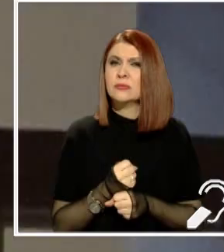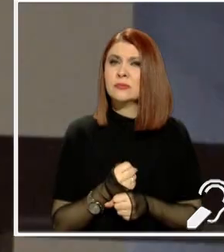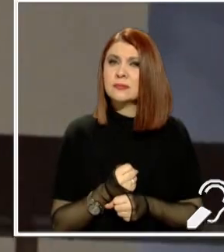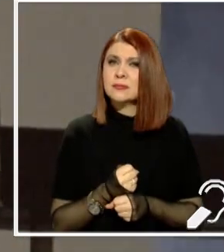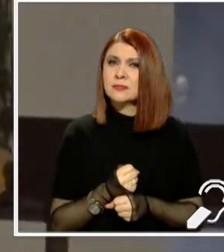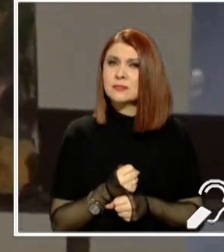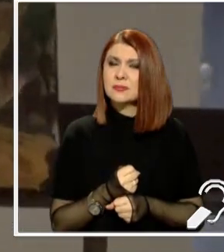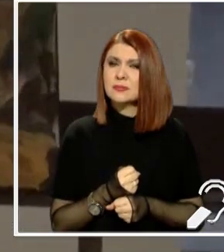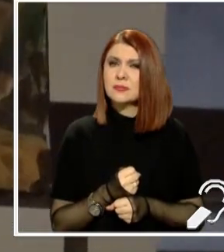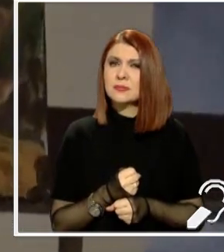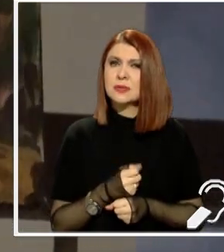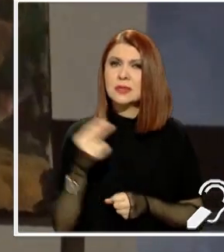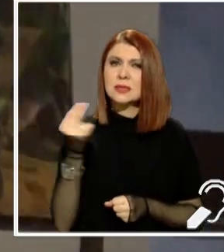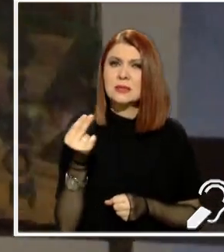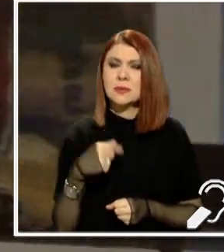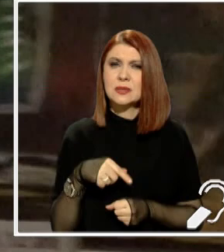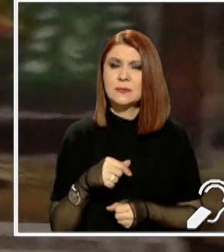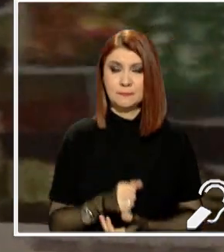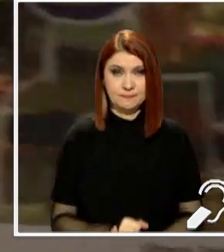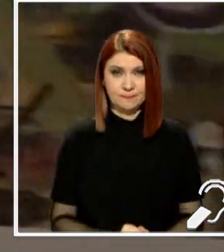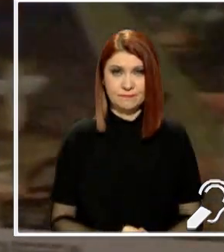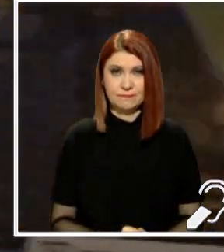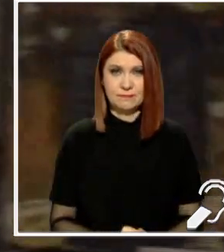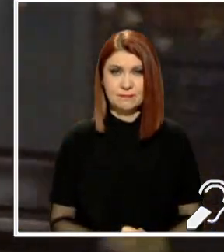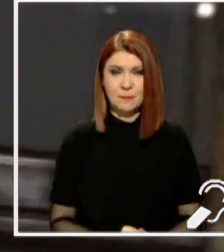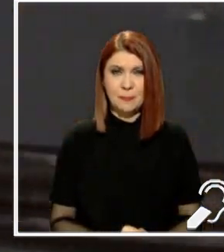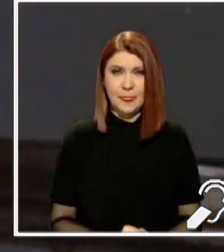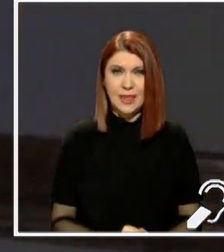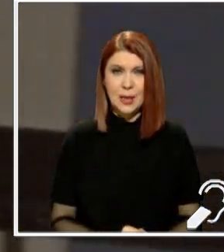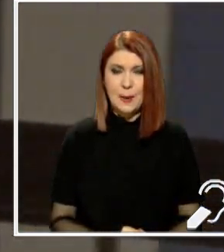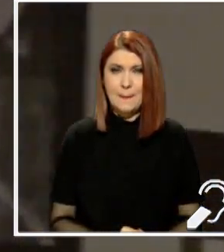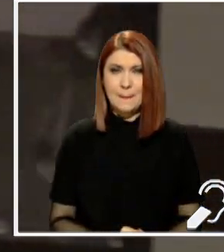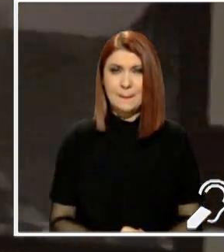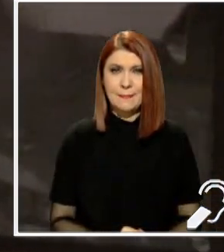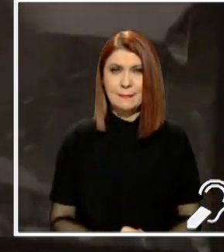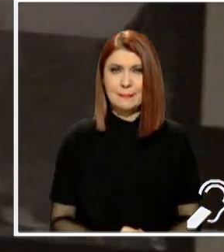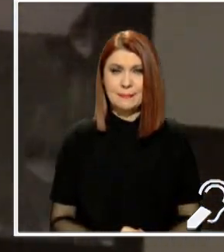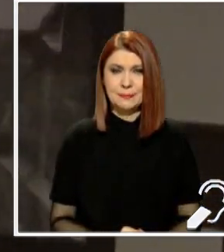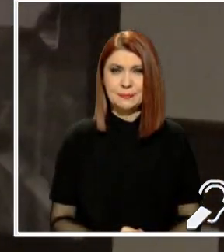se exprime pe teme majore.